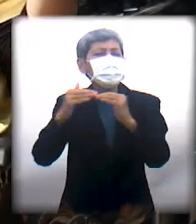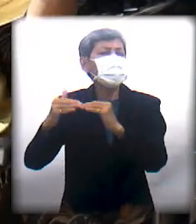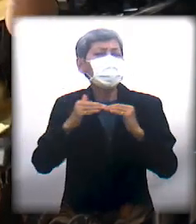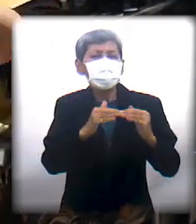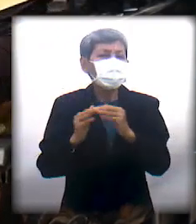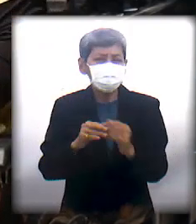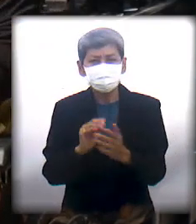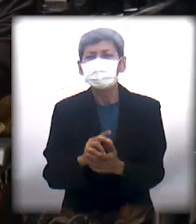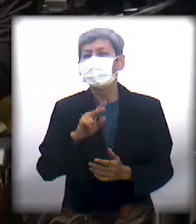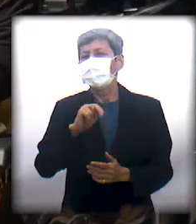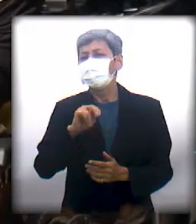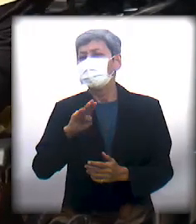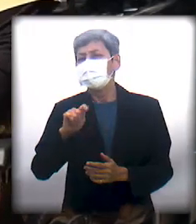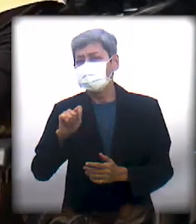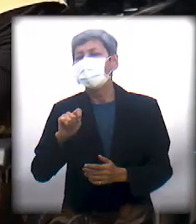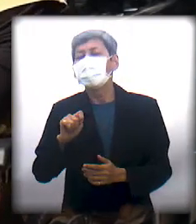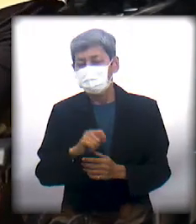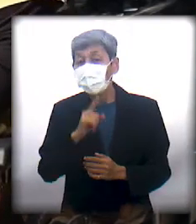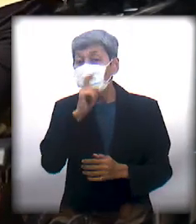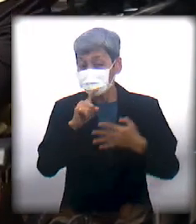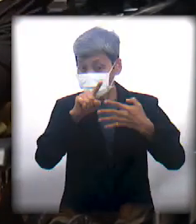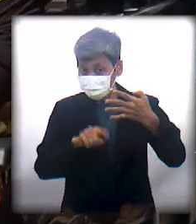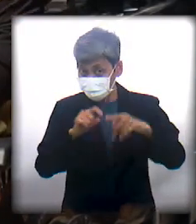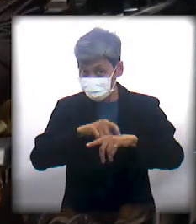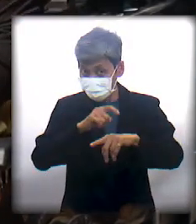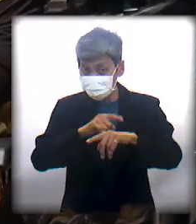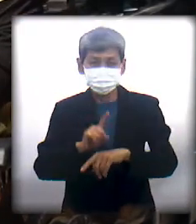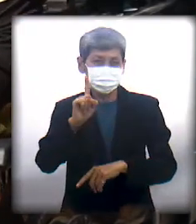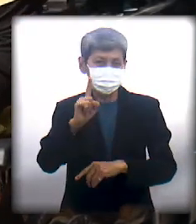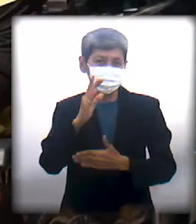ากาศทางช่อง NBT to HD ทุกวันอาทิตย์เวลาบ่